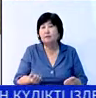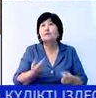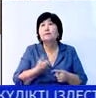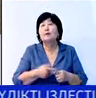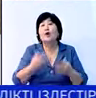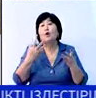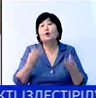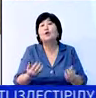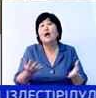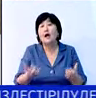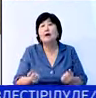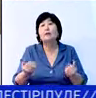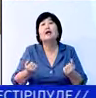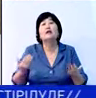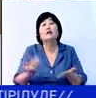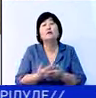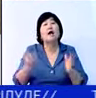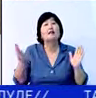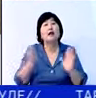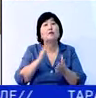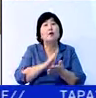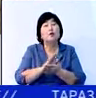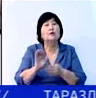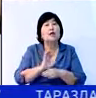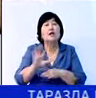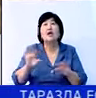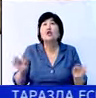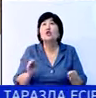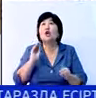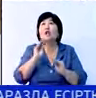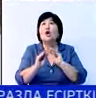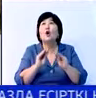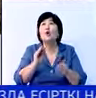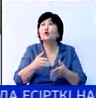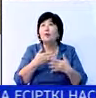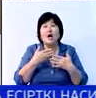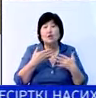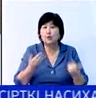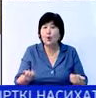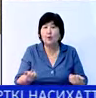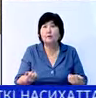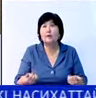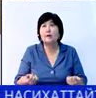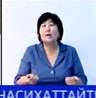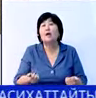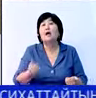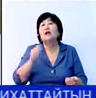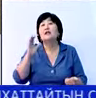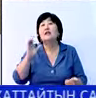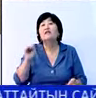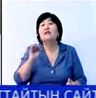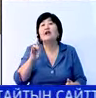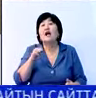Күніне қабылданып отырады. Яғни табиғи өнімдер шығарылады. Ешқандай қоспа жоқ. Сепаратордан